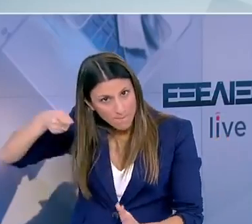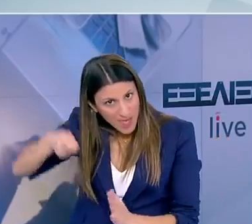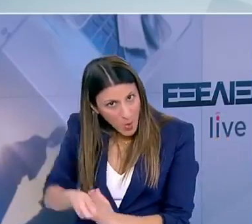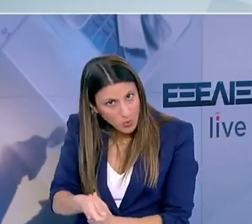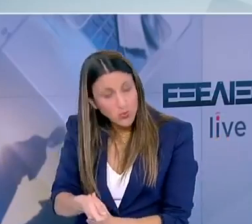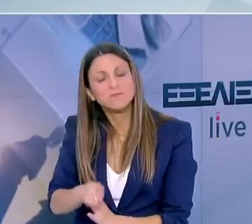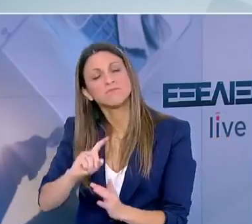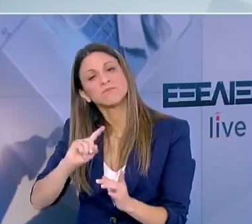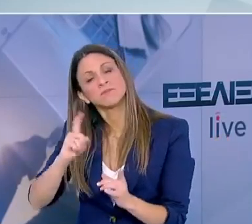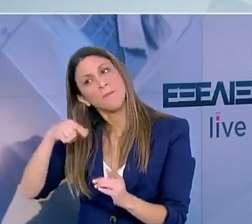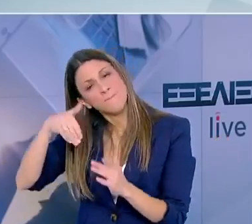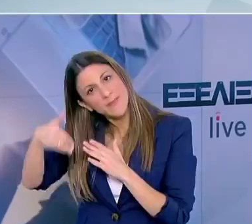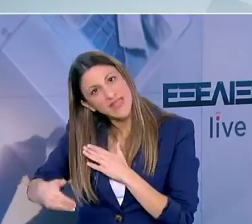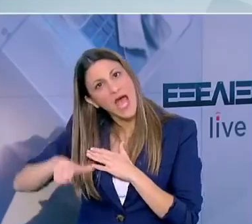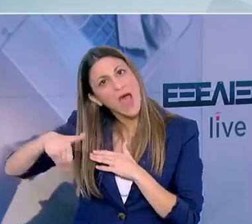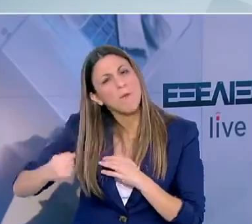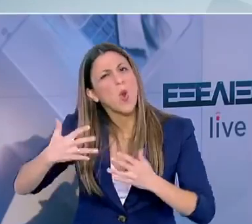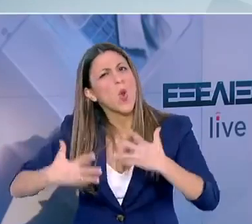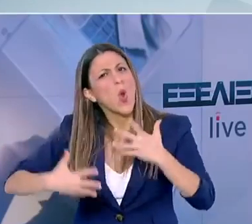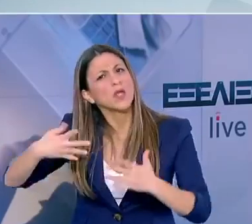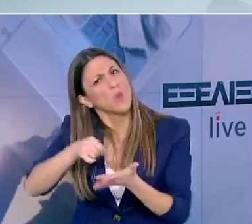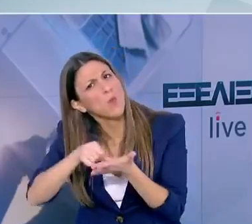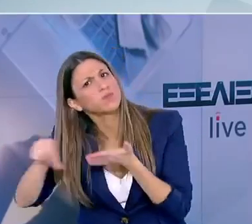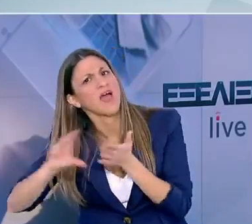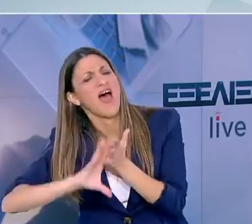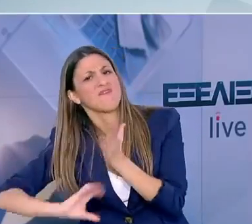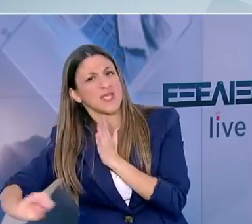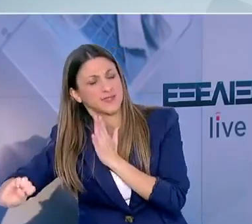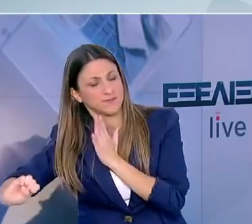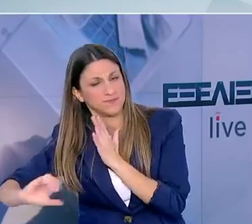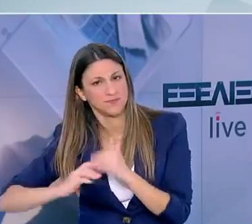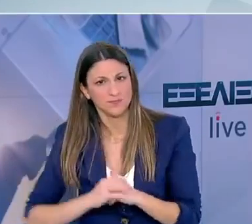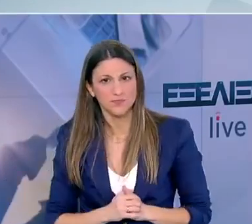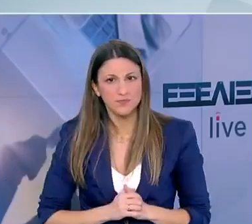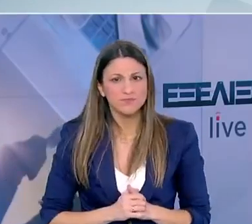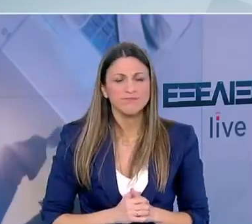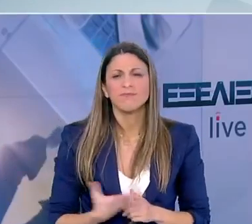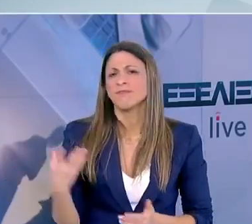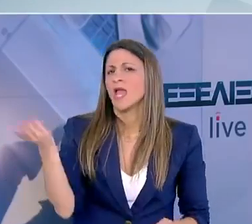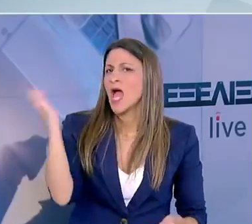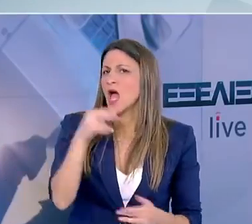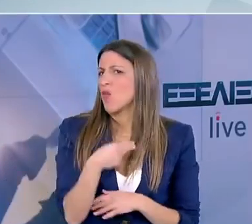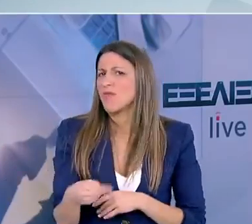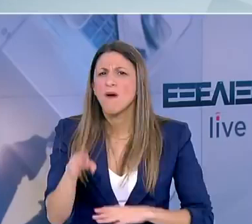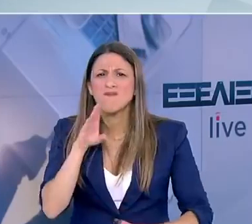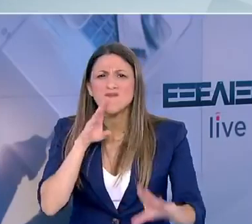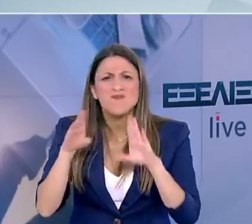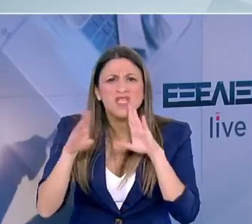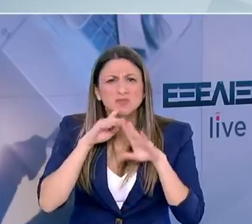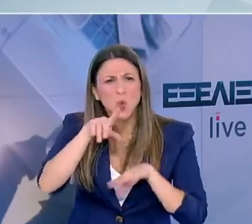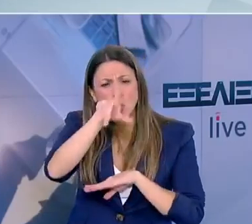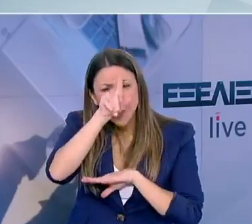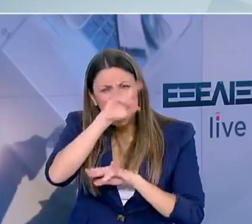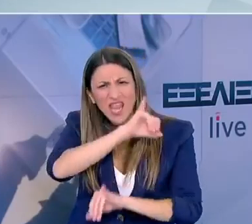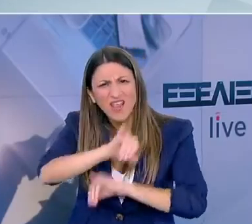ήθελα, επειδή βλέπω να γίνονται διάφορα σχόλια, ειδικά στα social media, θα ήθελα να επιθυμίσω το εξής. Είπαμε